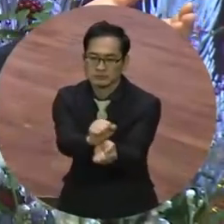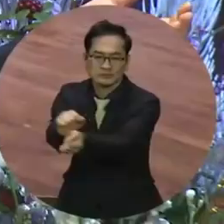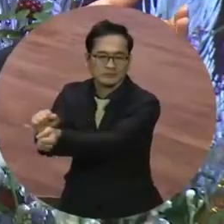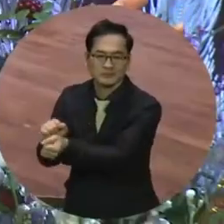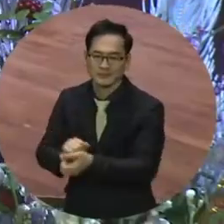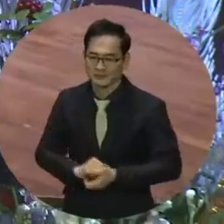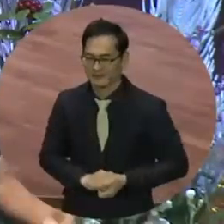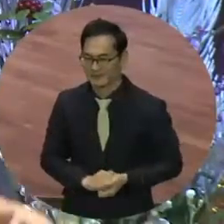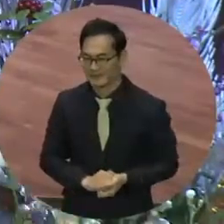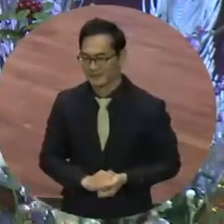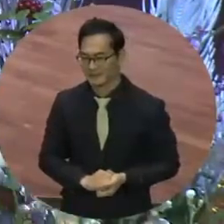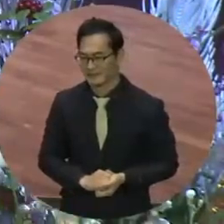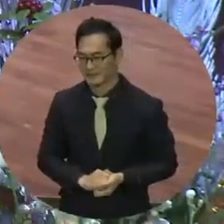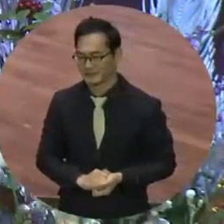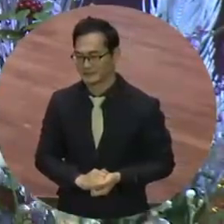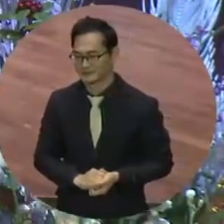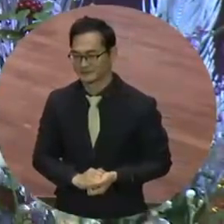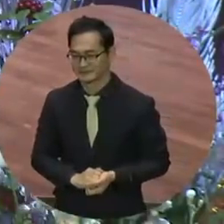없어요.